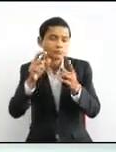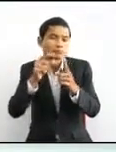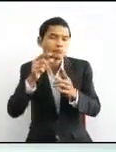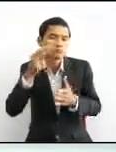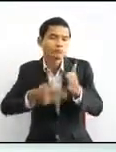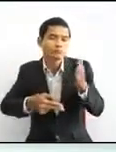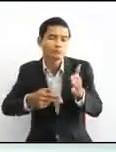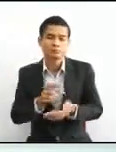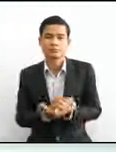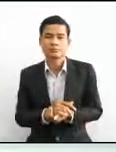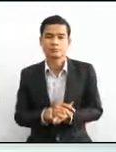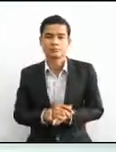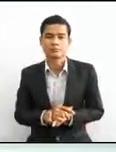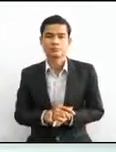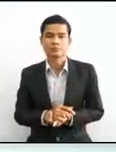vầy